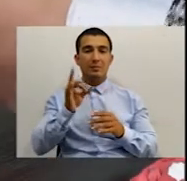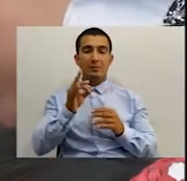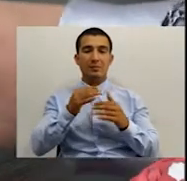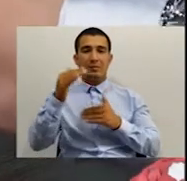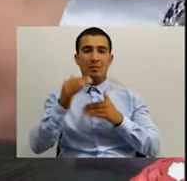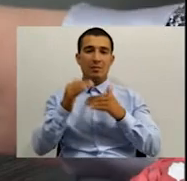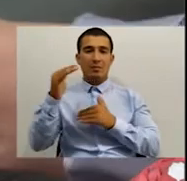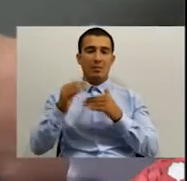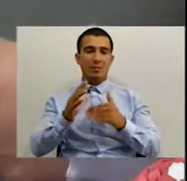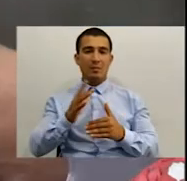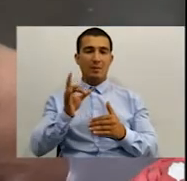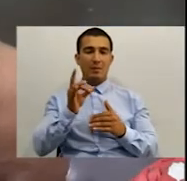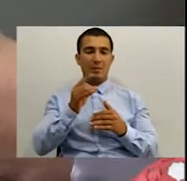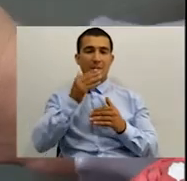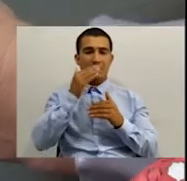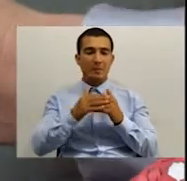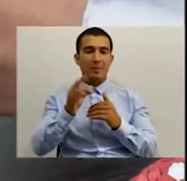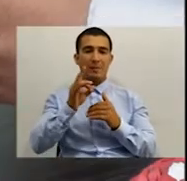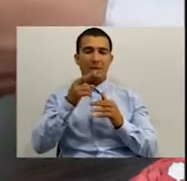кетмесін бір-бірден. Яқын қылып